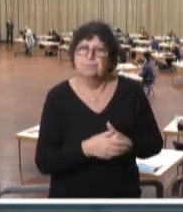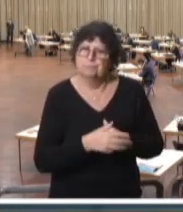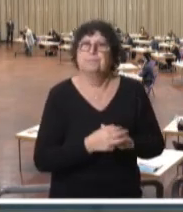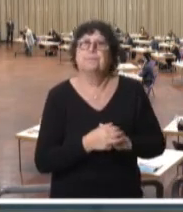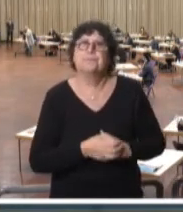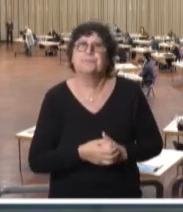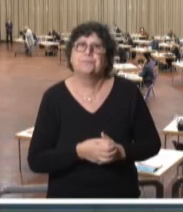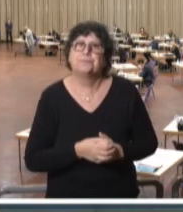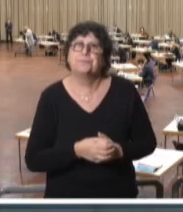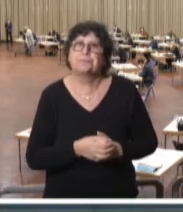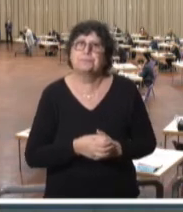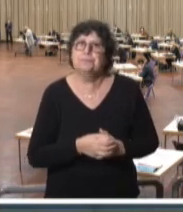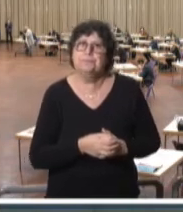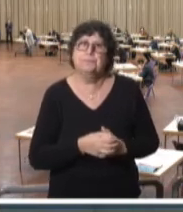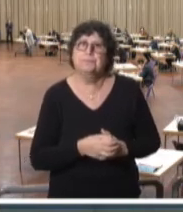aufzubringen.